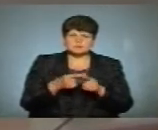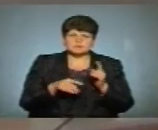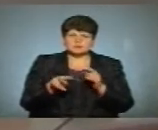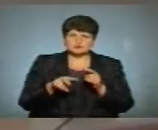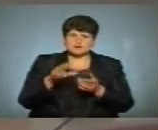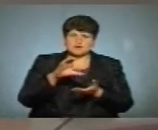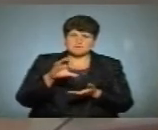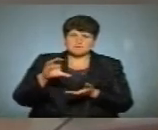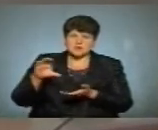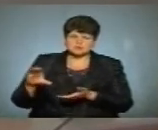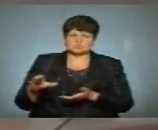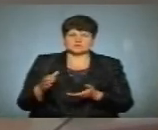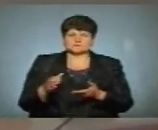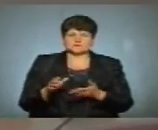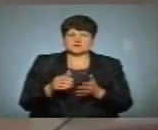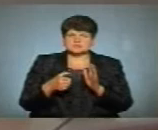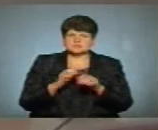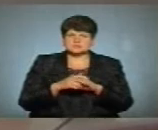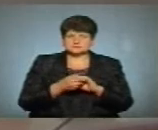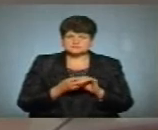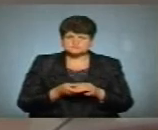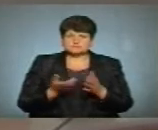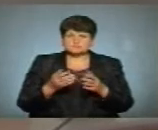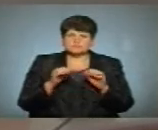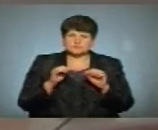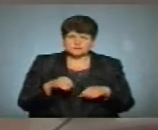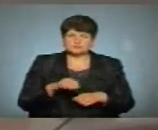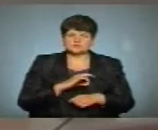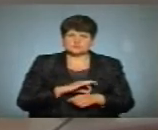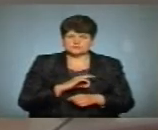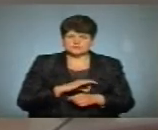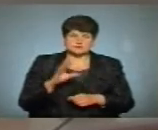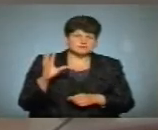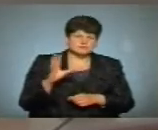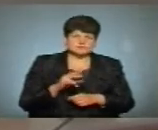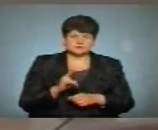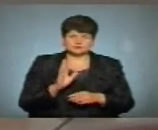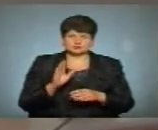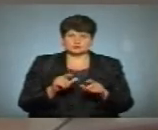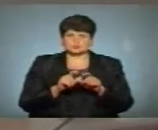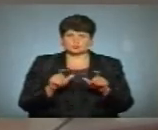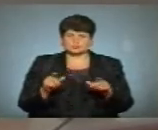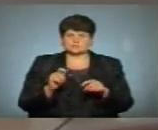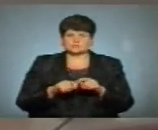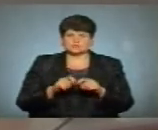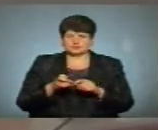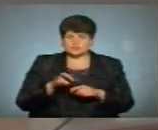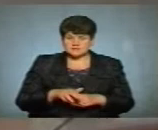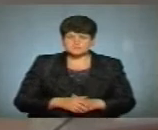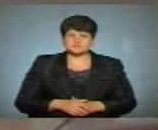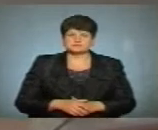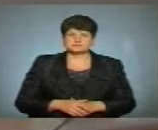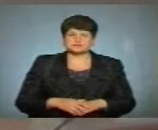банок дезінфікуючих засобів, з якими можуть скористатися усі, хто буде на пункті тестування.